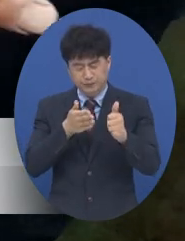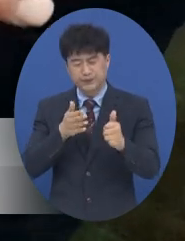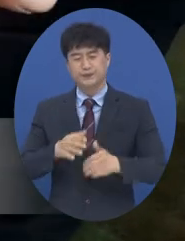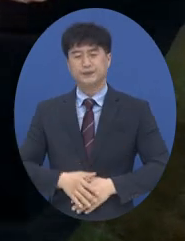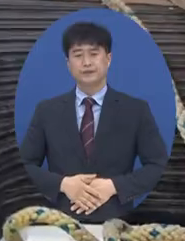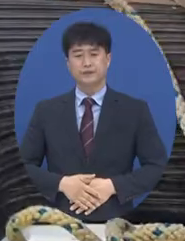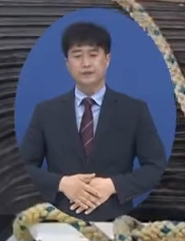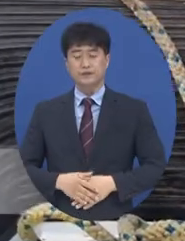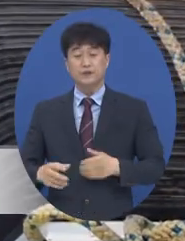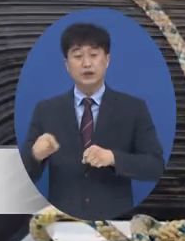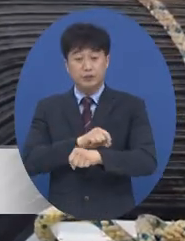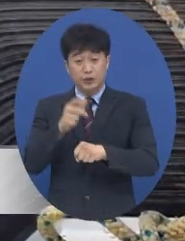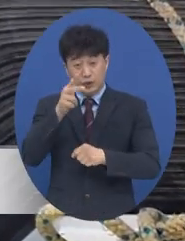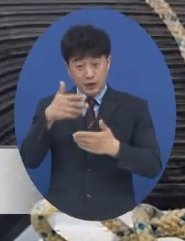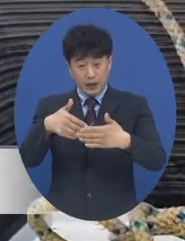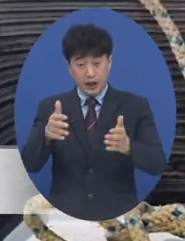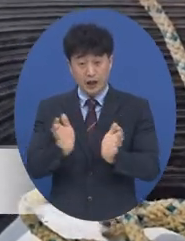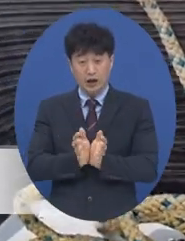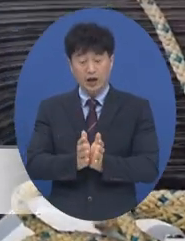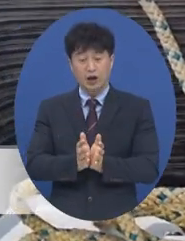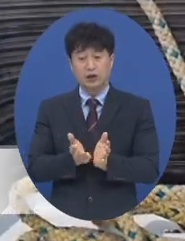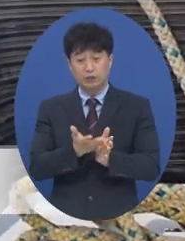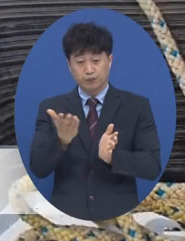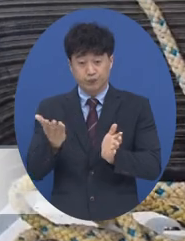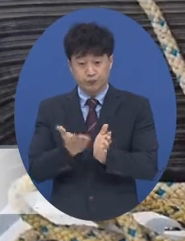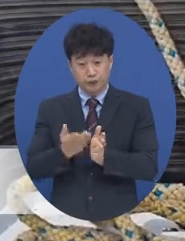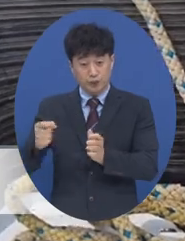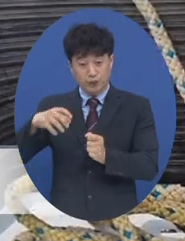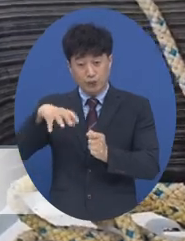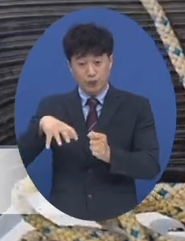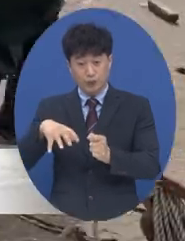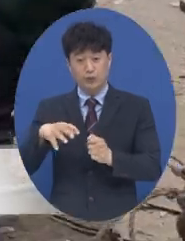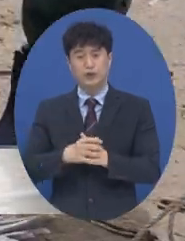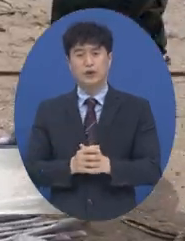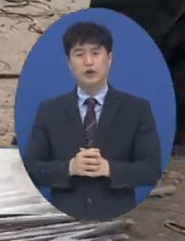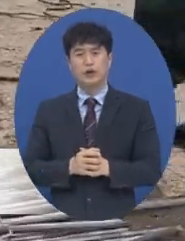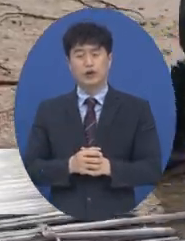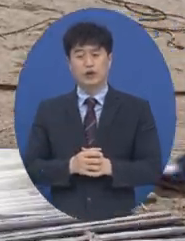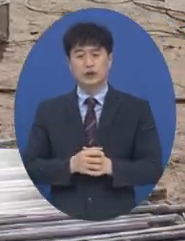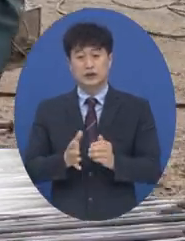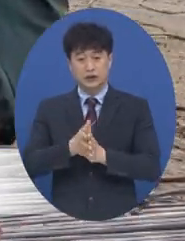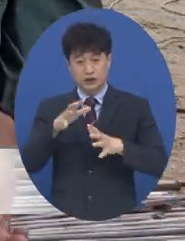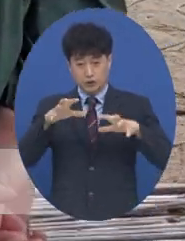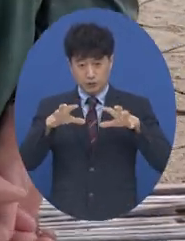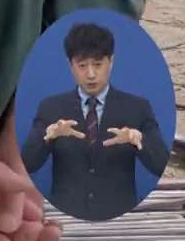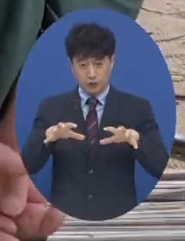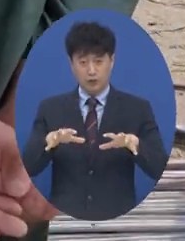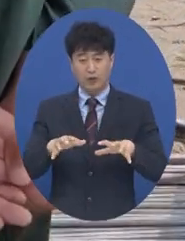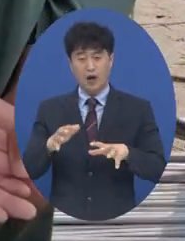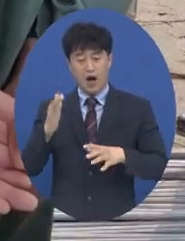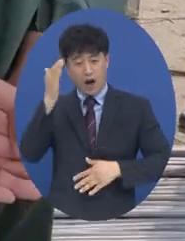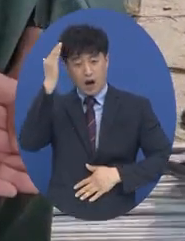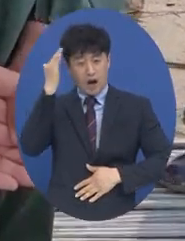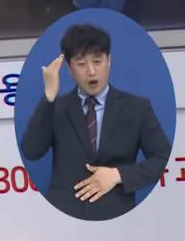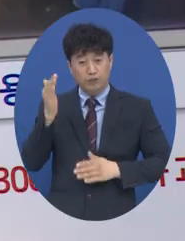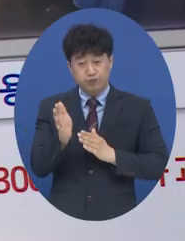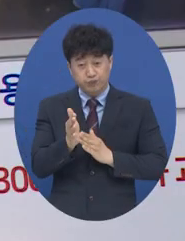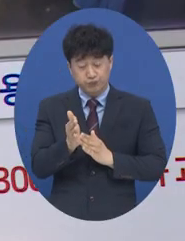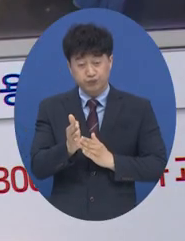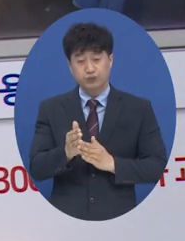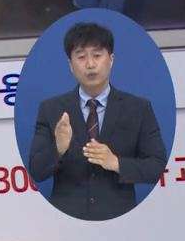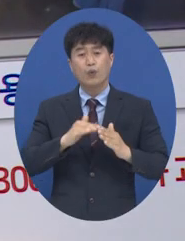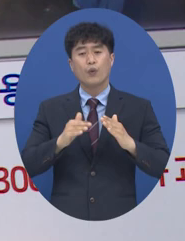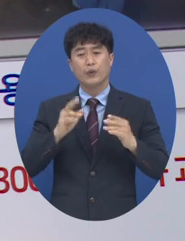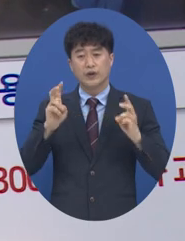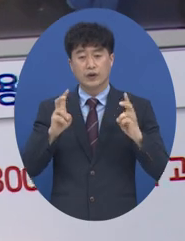좀 받아내래요. 경기도 특별사법경찰단이 도내 주요 4수면을 대상으로 도해양수산과 시군, 한국농어촌 공사와